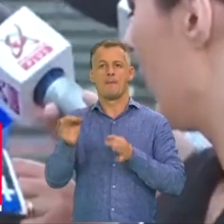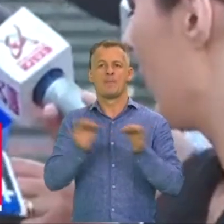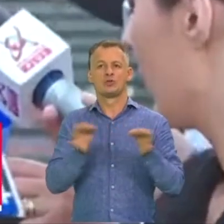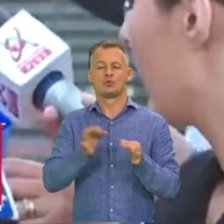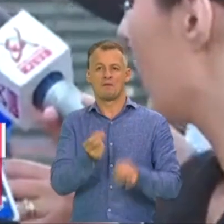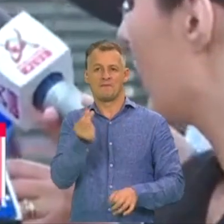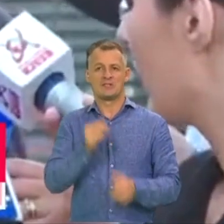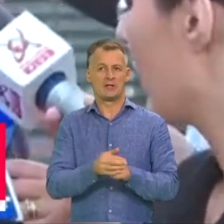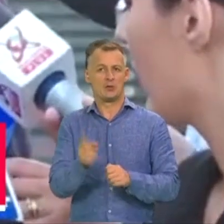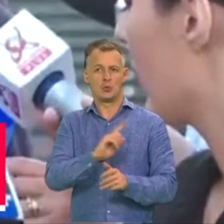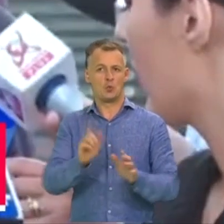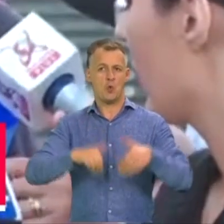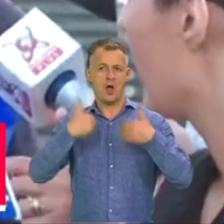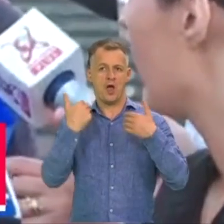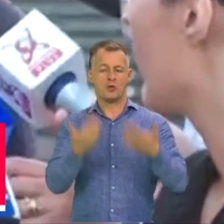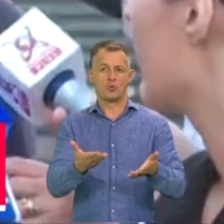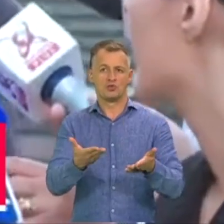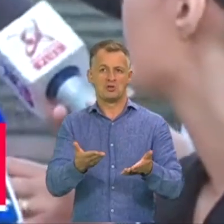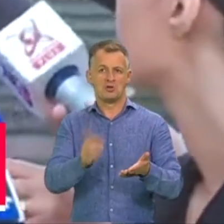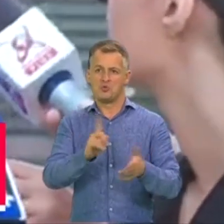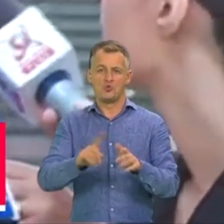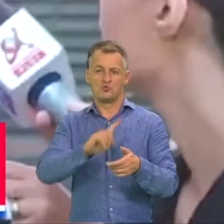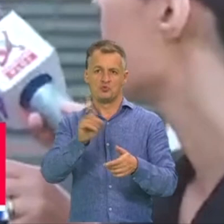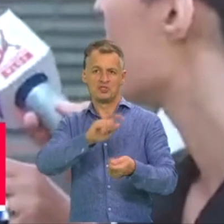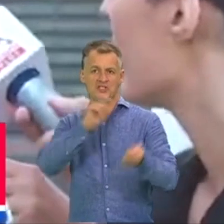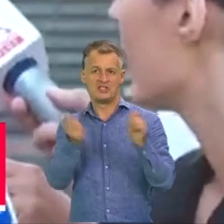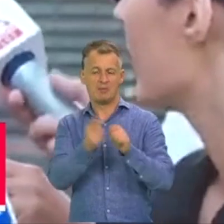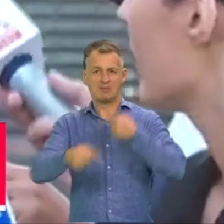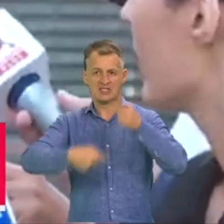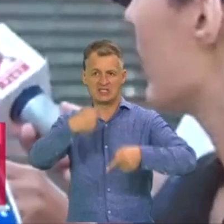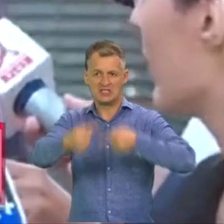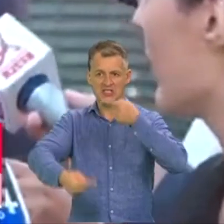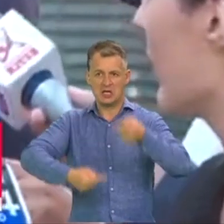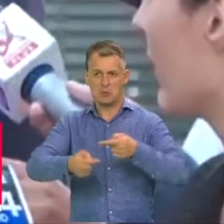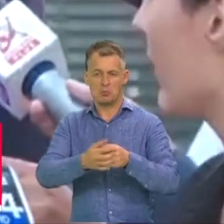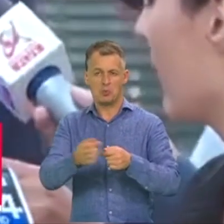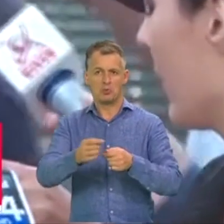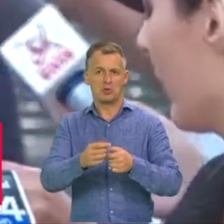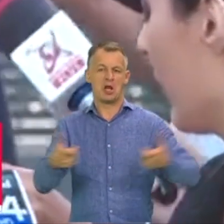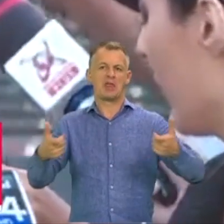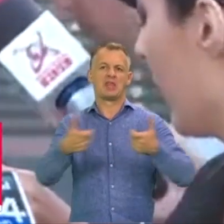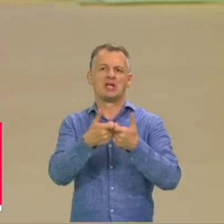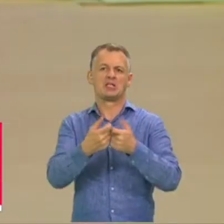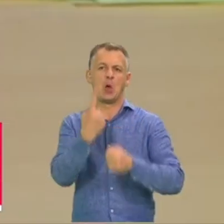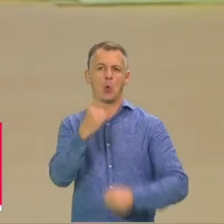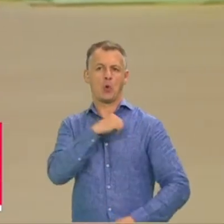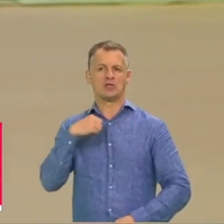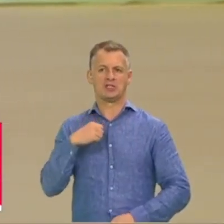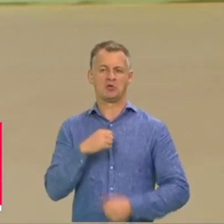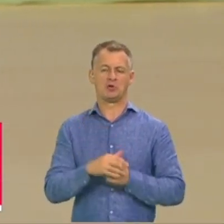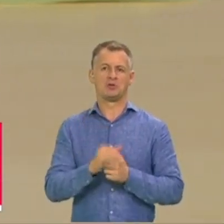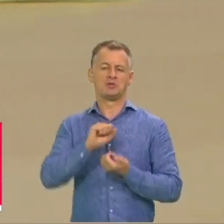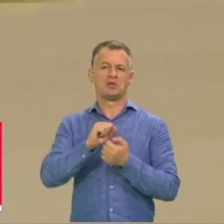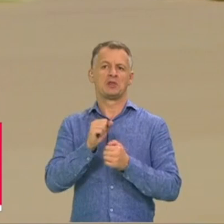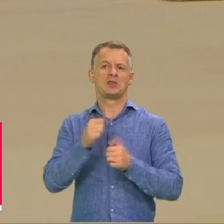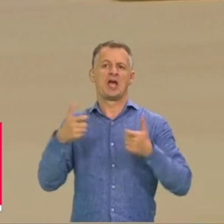fiscale. Nu schimbăm sistemul de impozitare. Nu trecem de la taxa unică la progresivă.